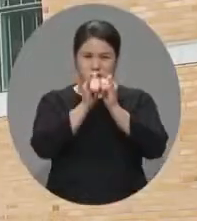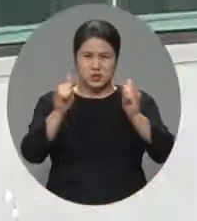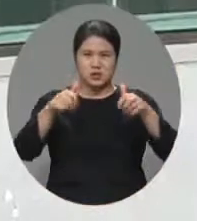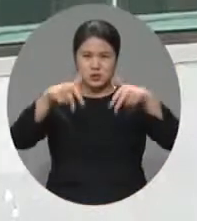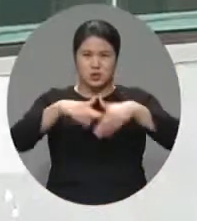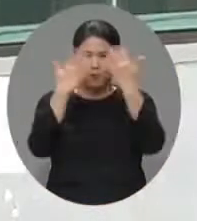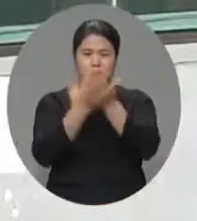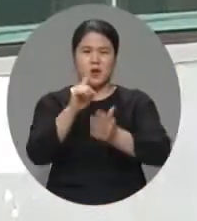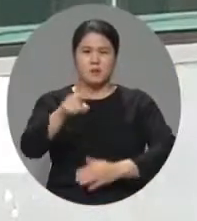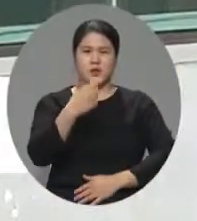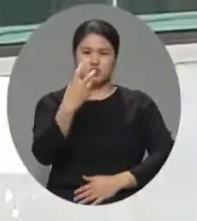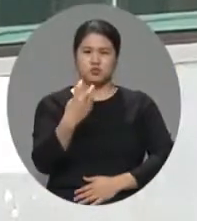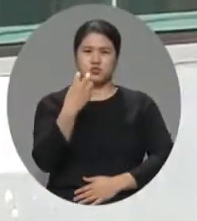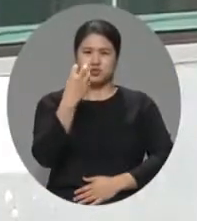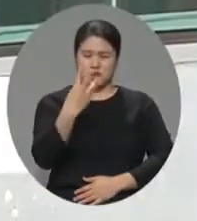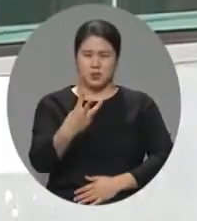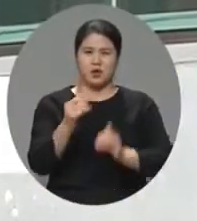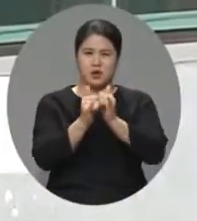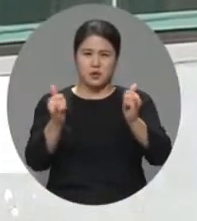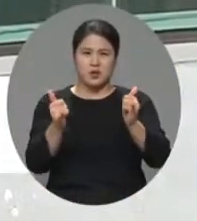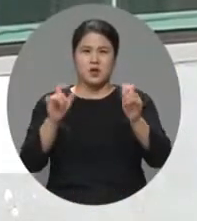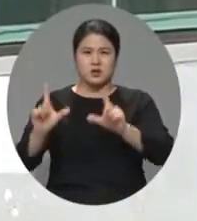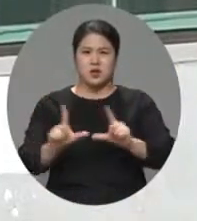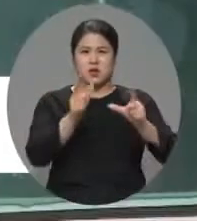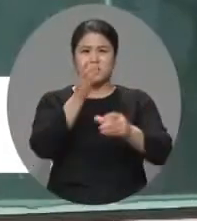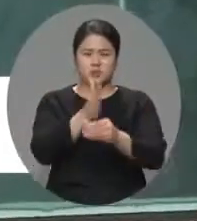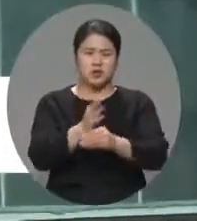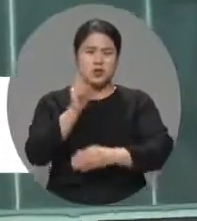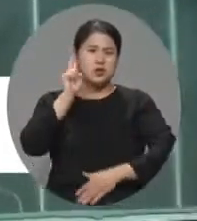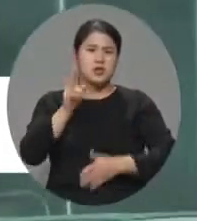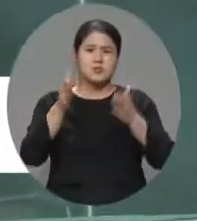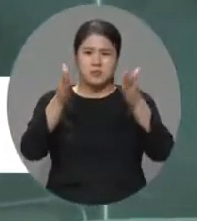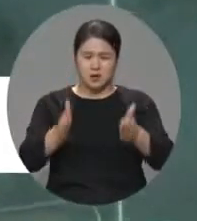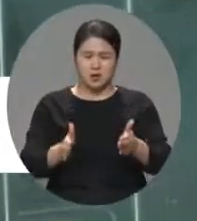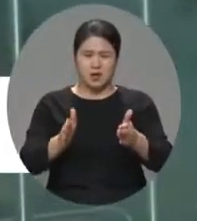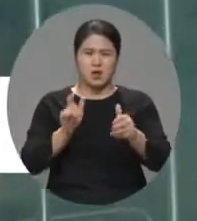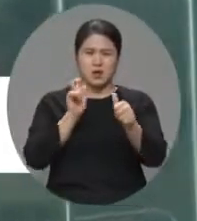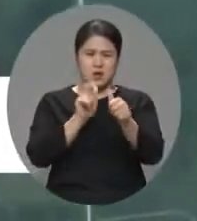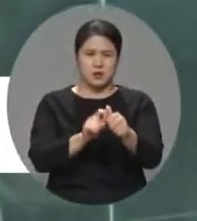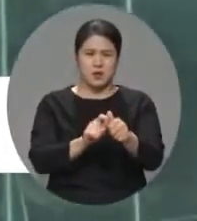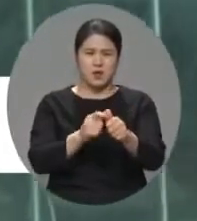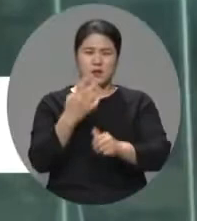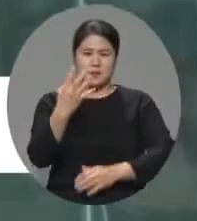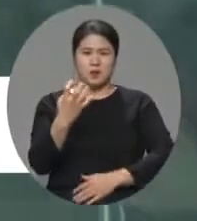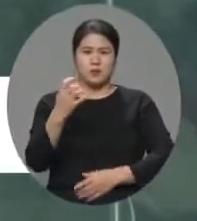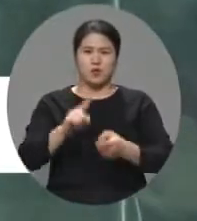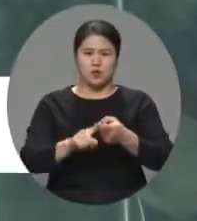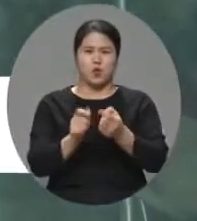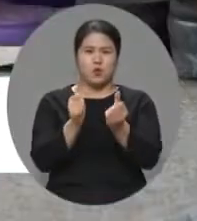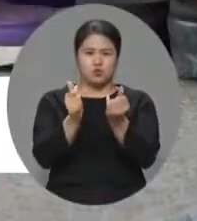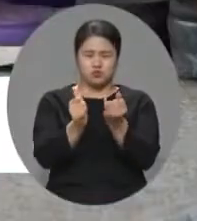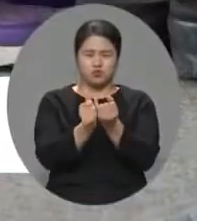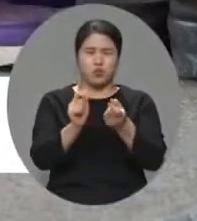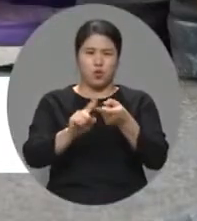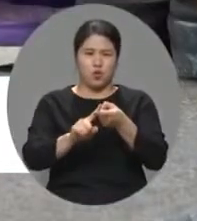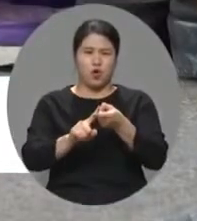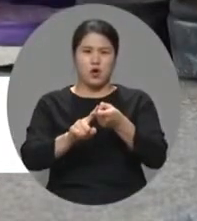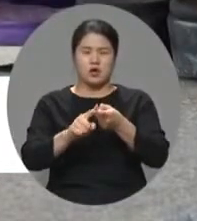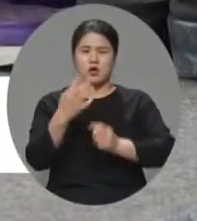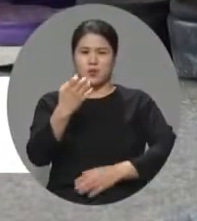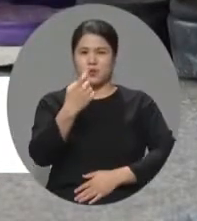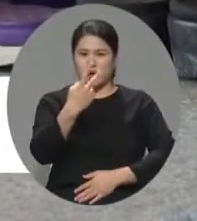모두 123명이 생활하고 있었는데 불과 이틀 만에 입원 환자 40명, 원장을 포함한 직원 19명